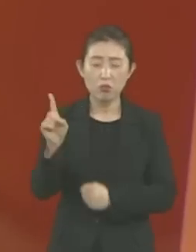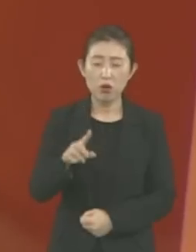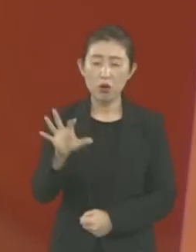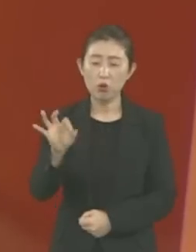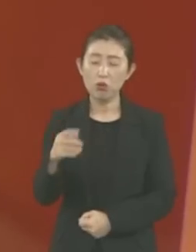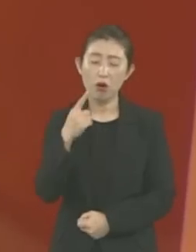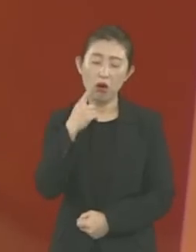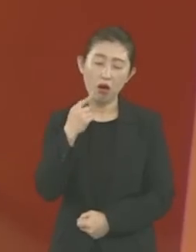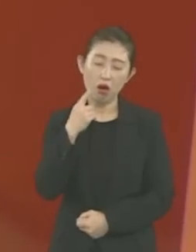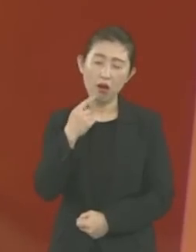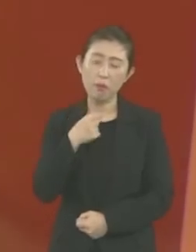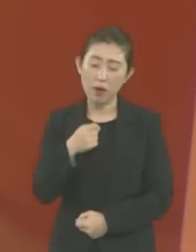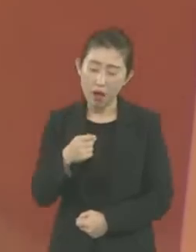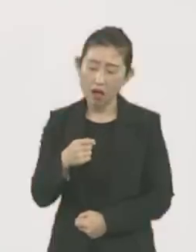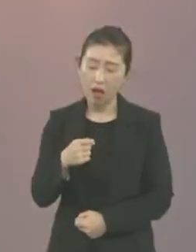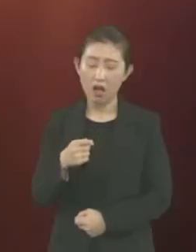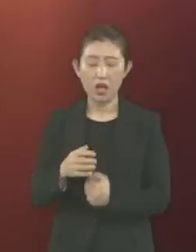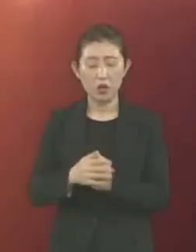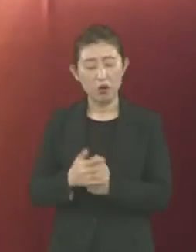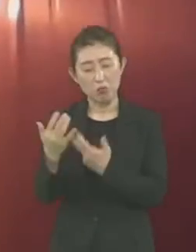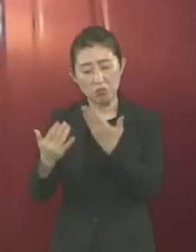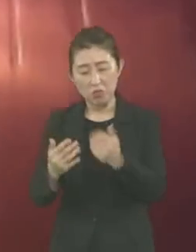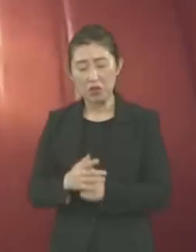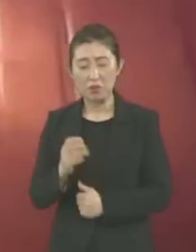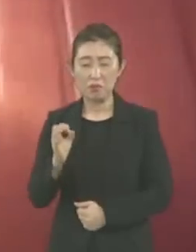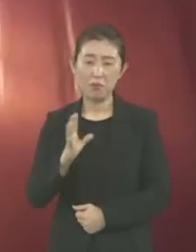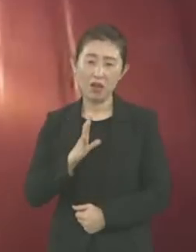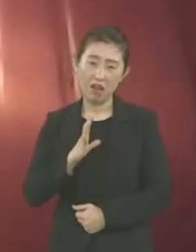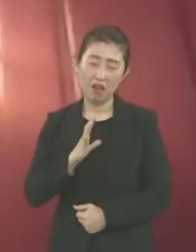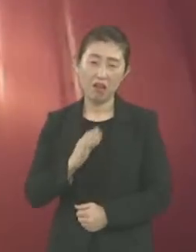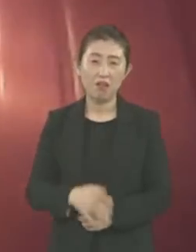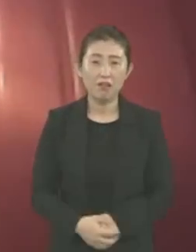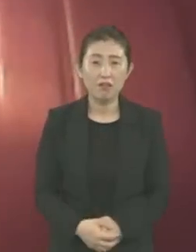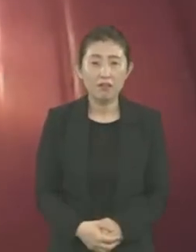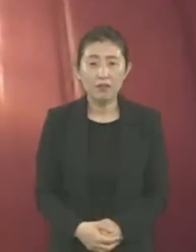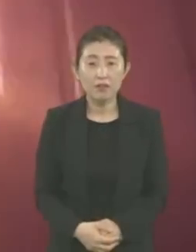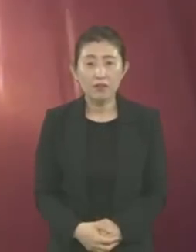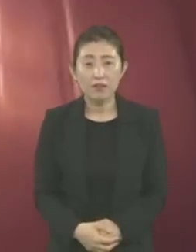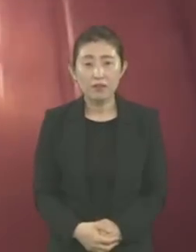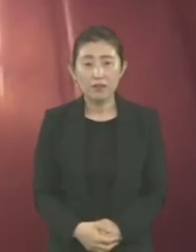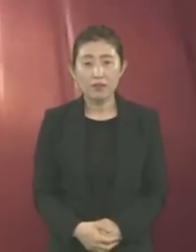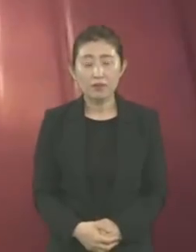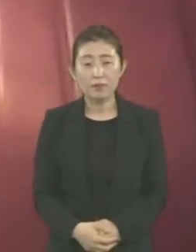돈 때문이라는 사실이 씁쓸한 맛을 남기고 있습니다. TJB 김철진입니다.